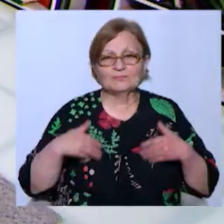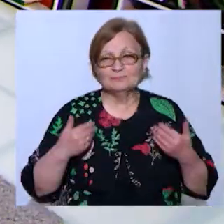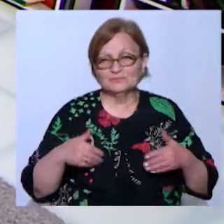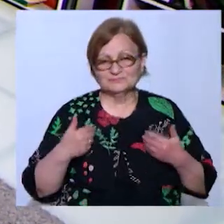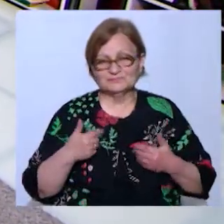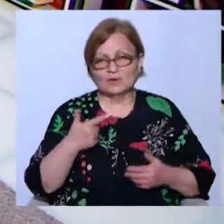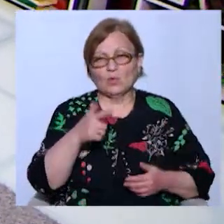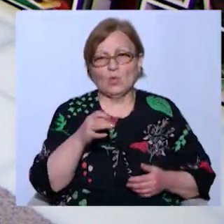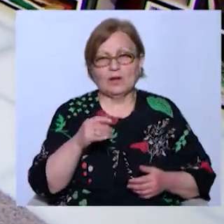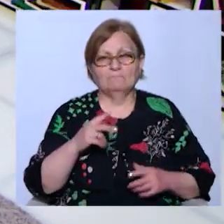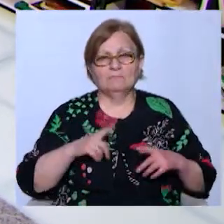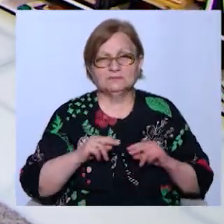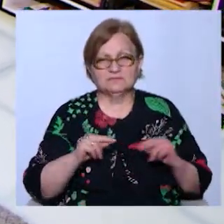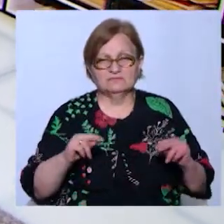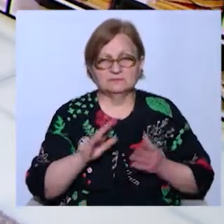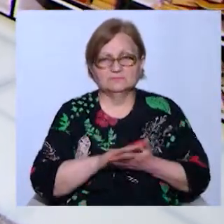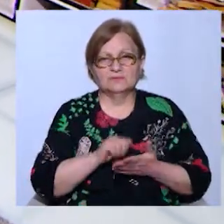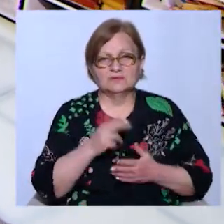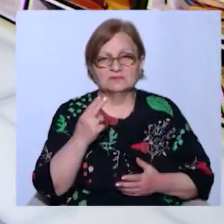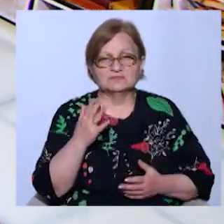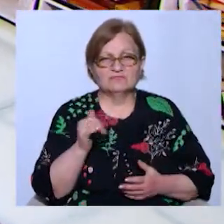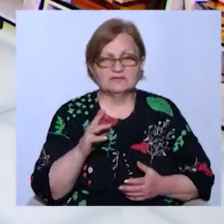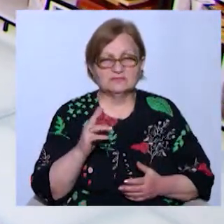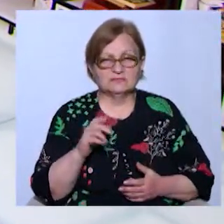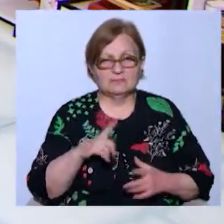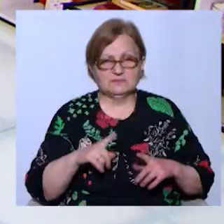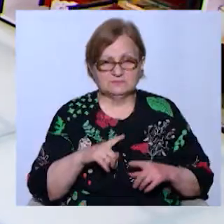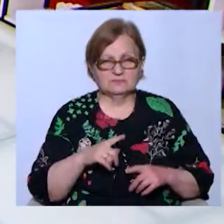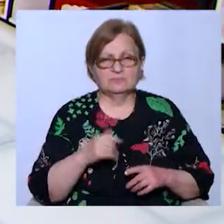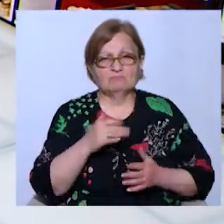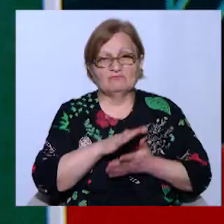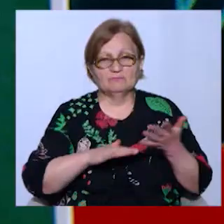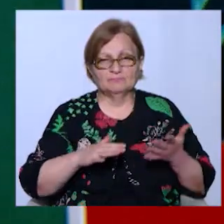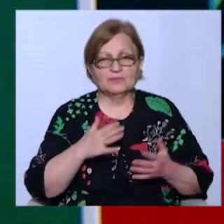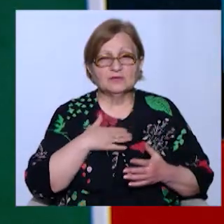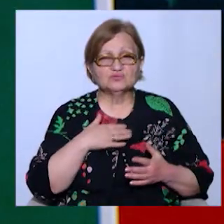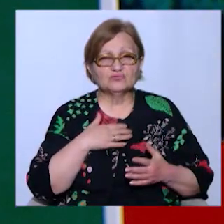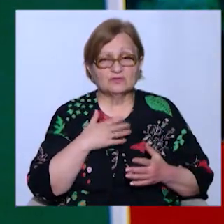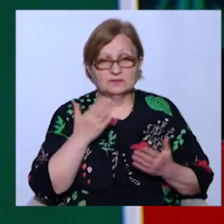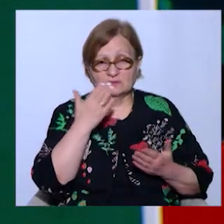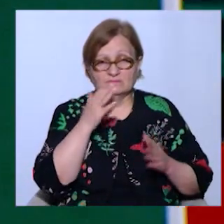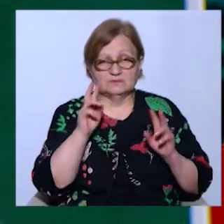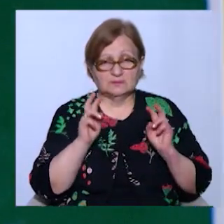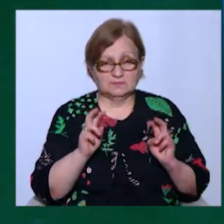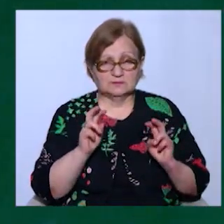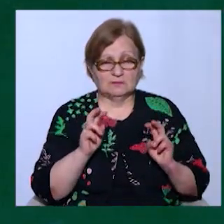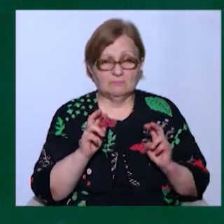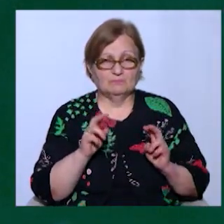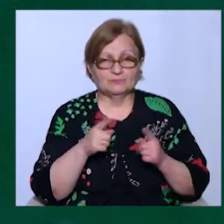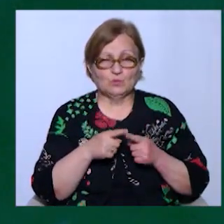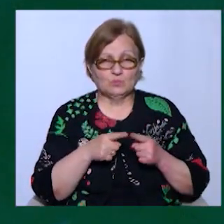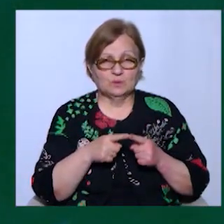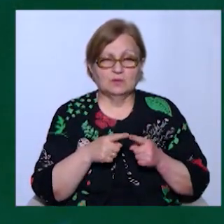მოგესალმებათ, გოგა მასწავლებელი, იგივე ცვანციკა მასწი. ვაგრძელებთ გაკვეთილებს. ჩვენი დღევანდელი გაკვეთილის თემაა